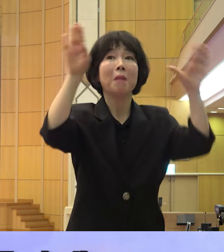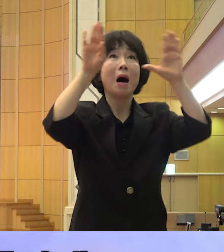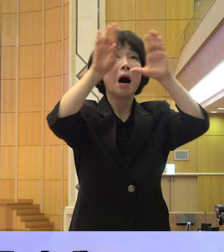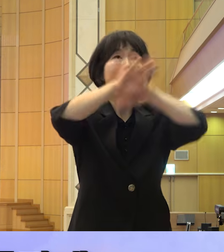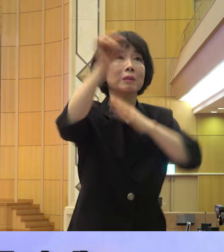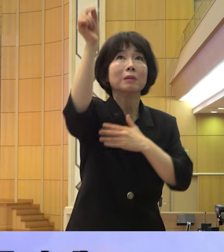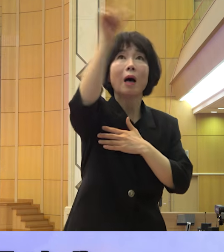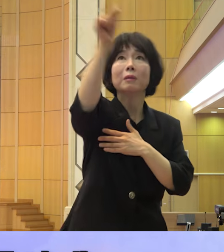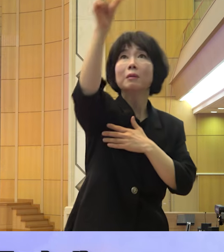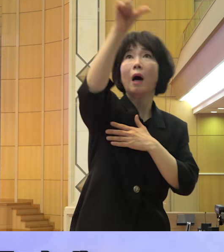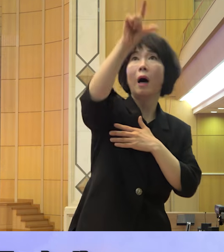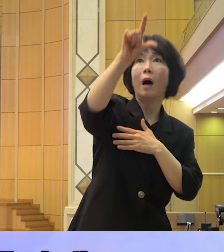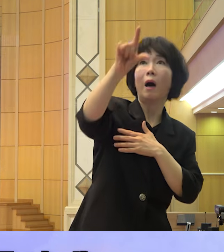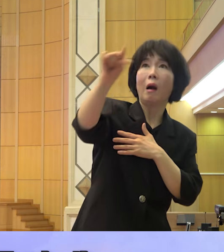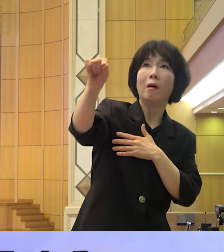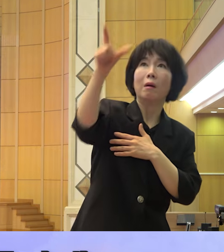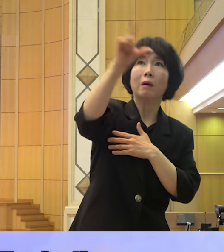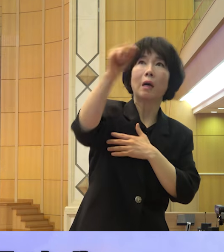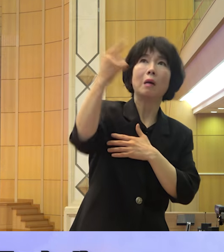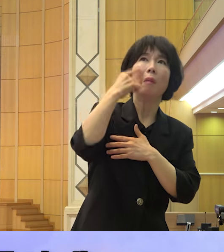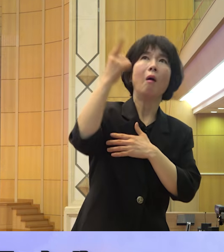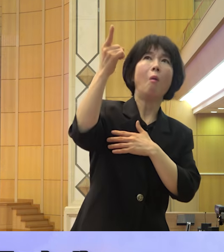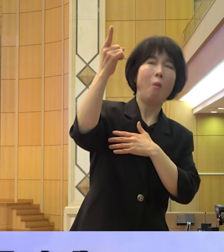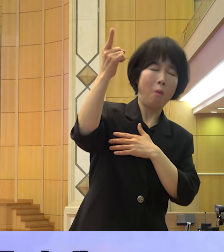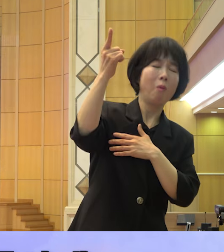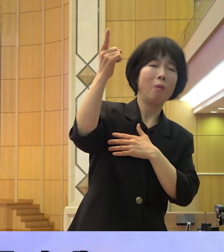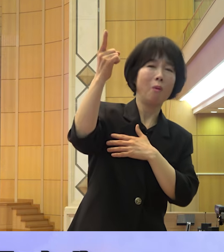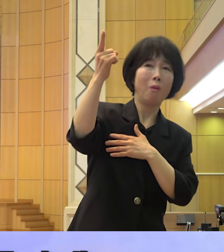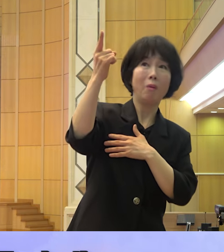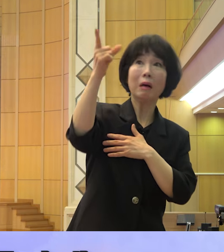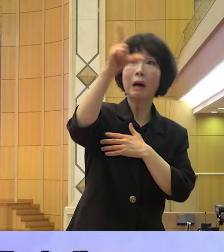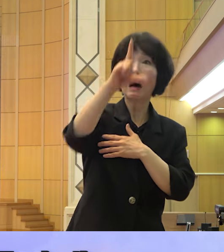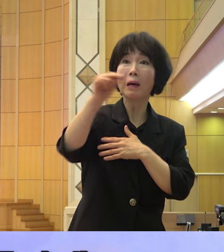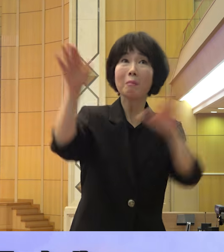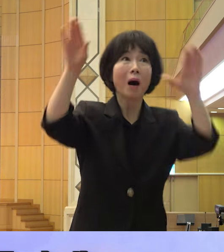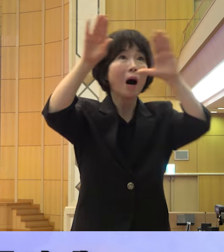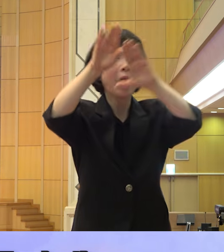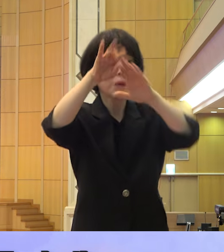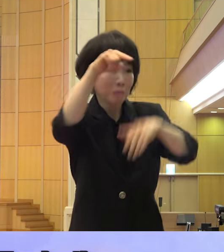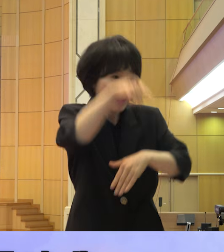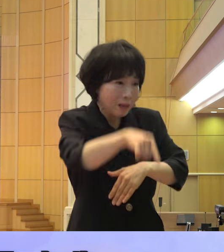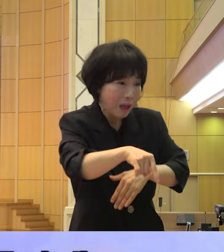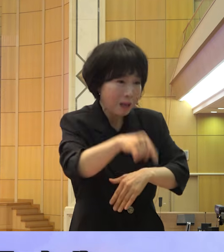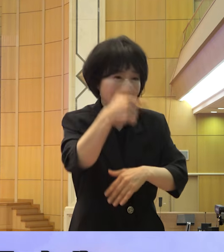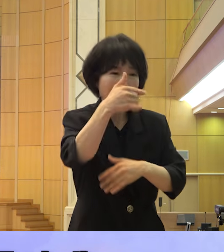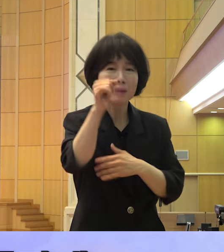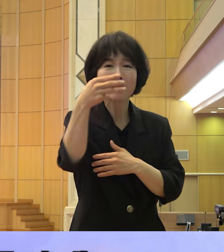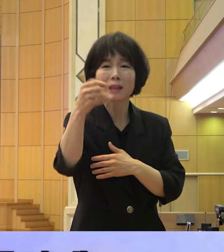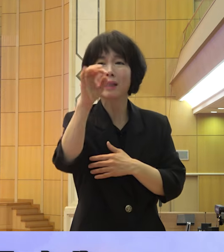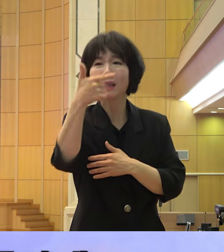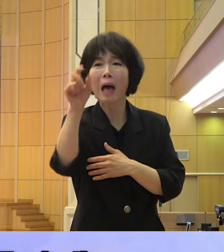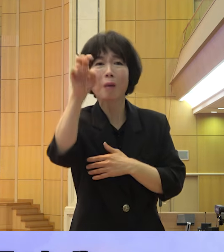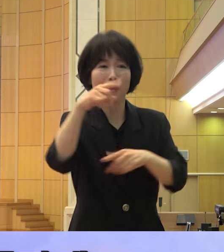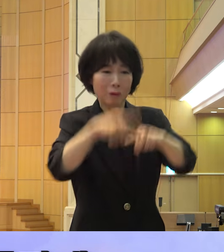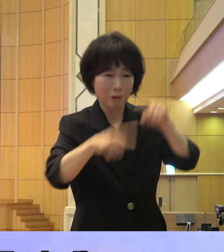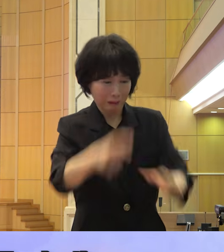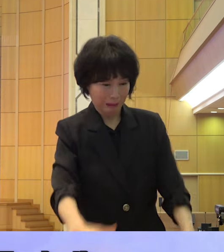달밤에 동네에 있는 큰 느티나무, 소위 고목나무 같은 데 가서